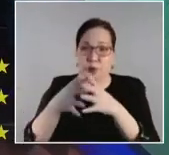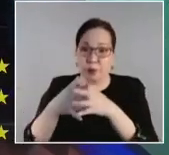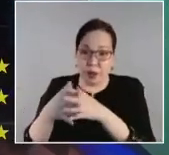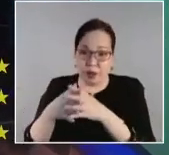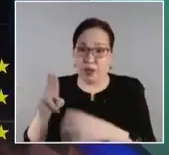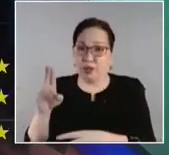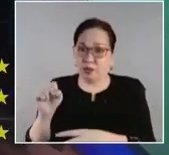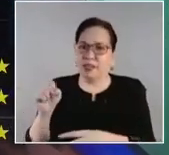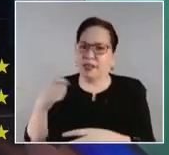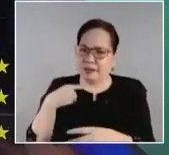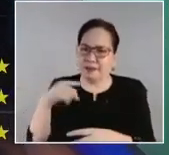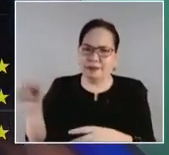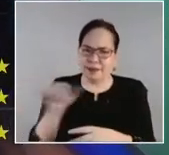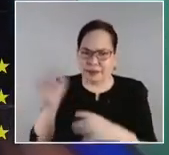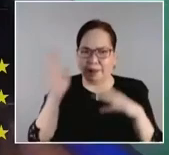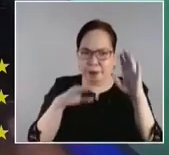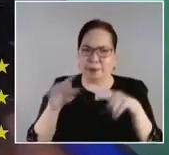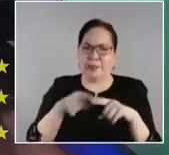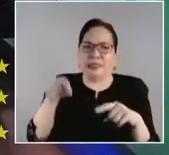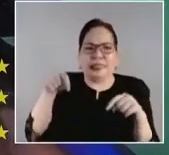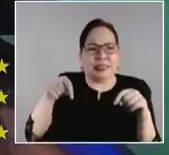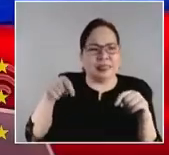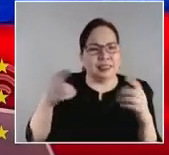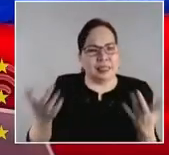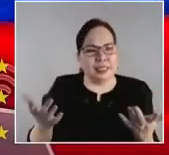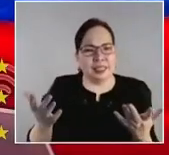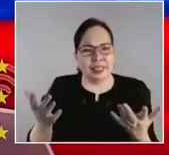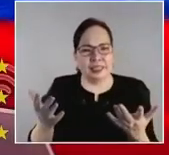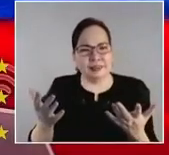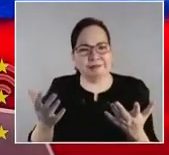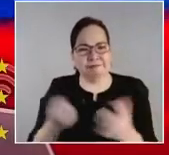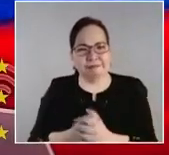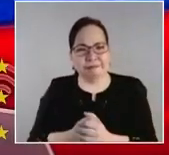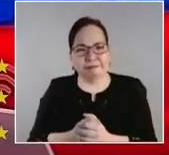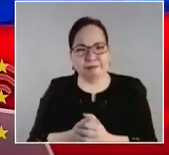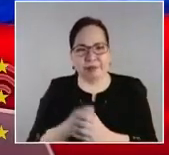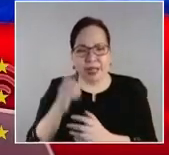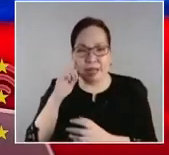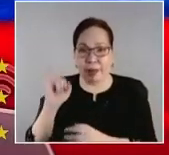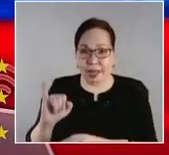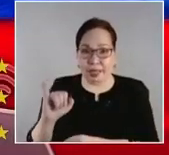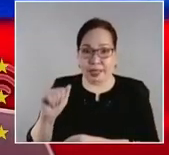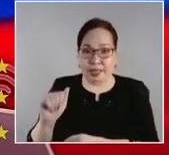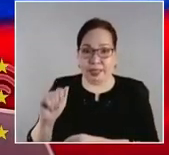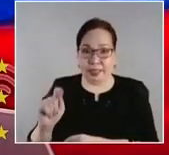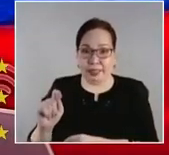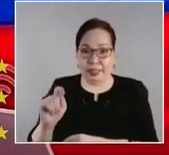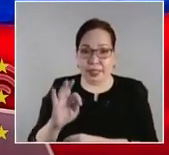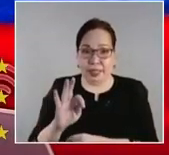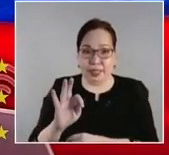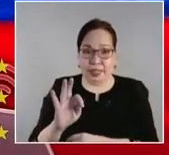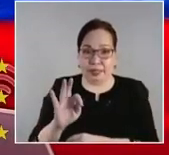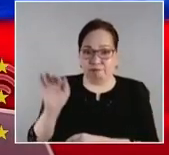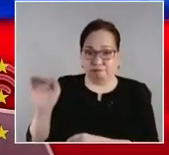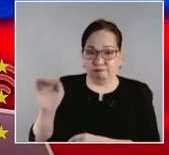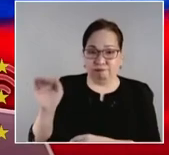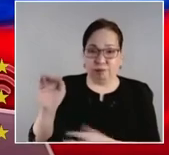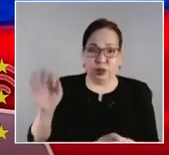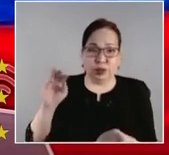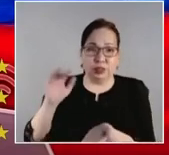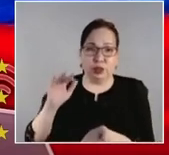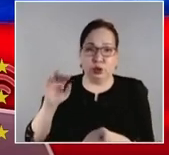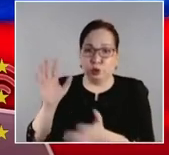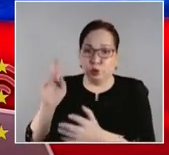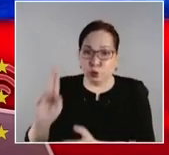problem. But, when the IATF tapped on the UP Medical and Scientific